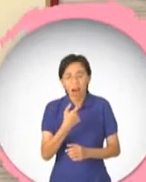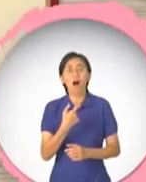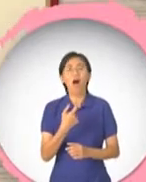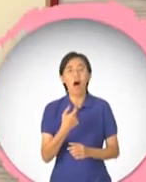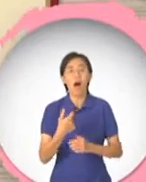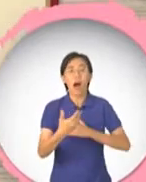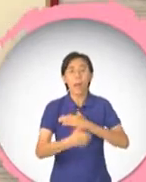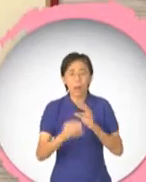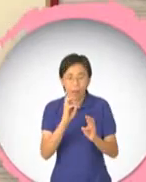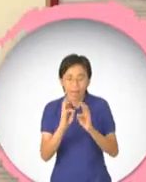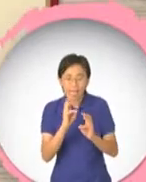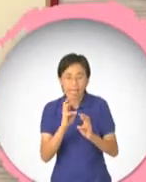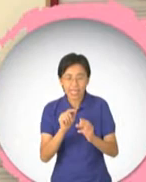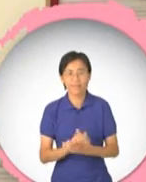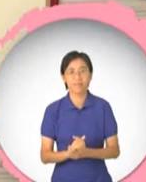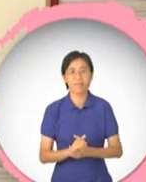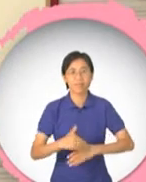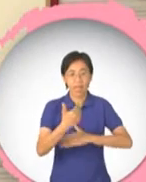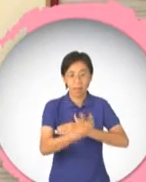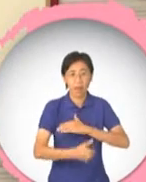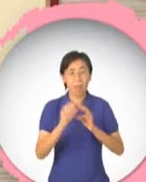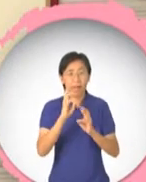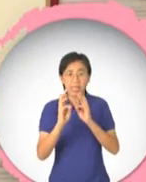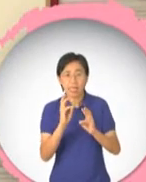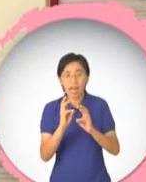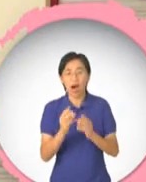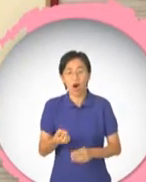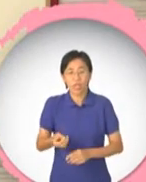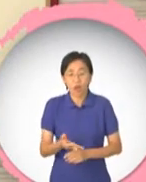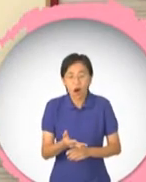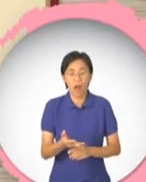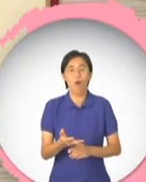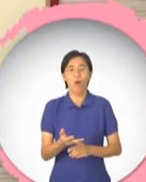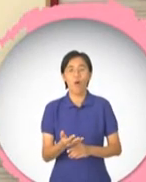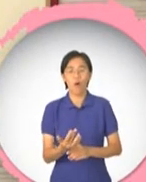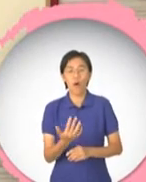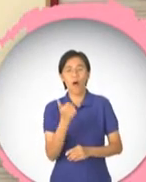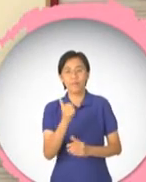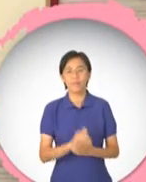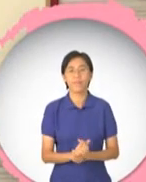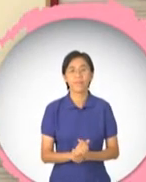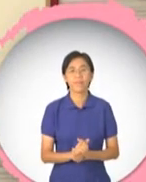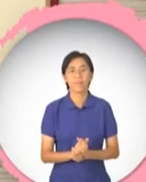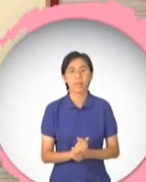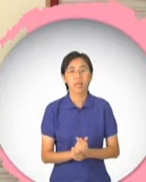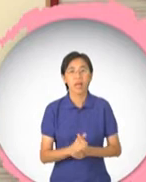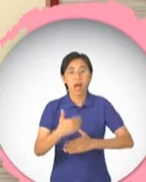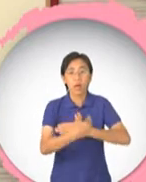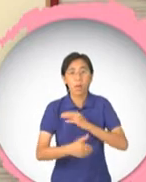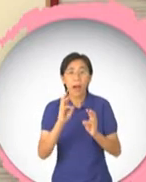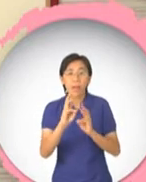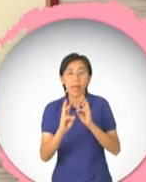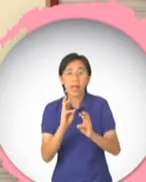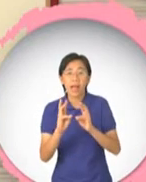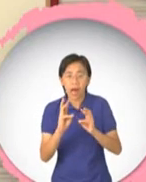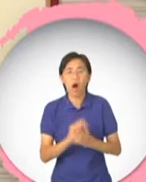ใช้เกล็ดขนมปังเกล็ดโตหน่อยนะคะเพราะเวลาทอดมันจะได้หลุดยาก มีหลายแบบ ค่ะมันจะมีชนิดที่ค่อนข้างป่นหน่อยเวลาเลือกก็อาจจะต้องใ